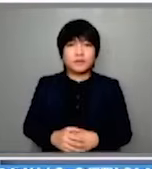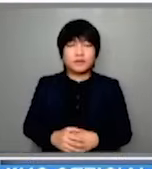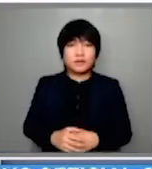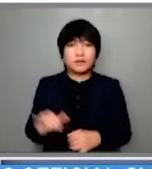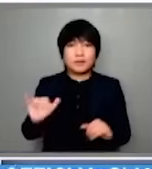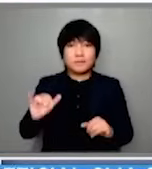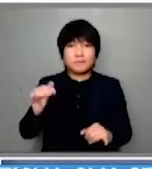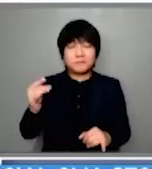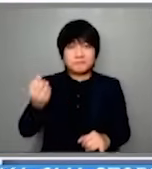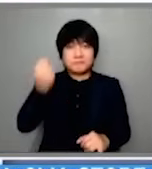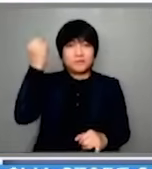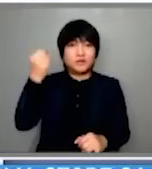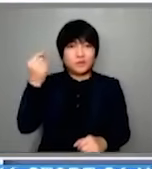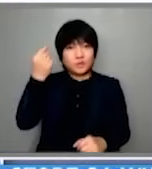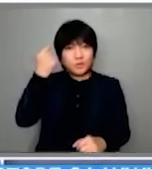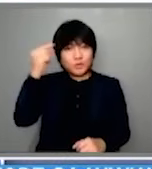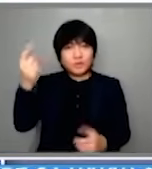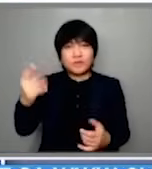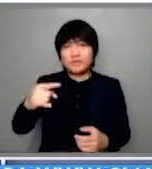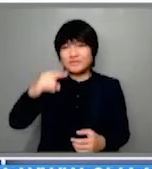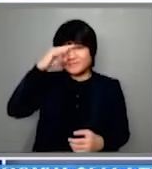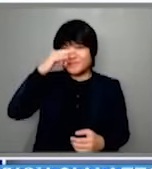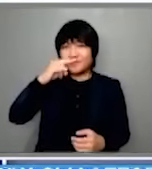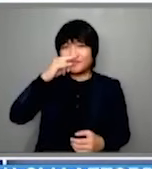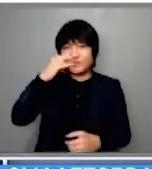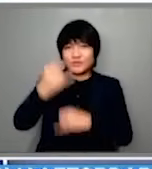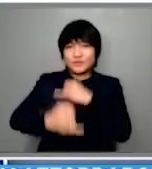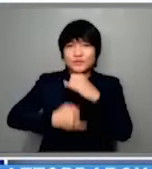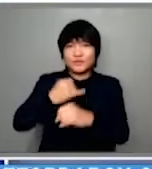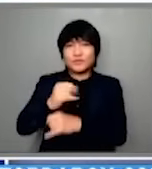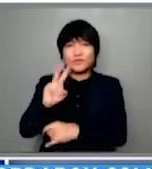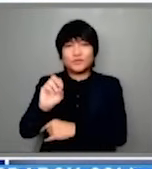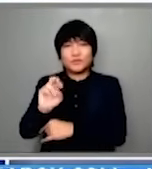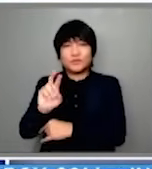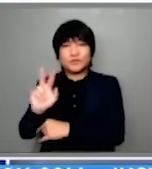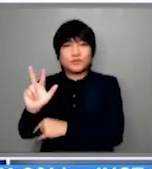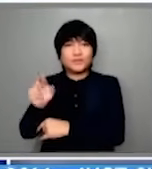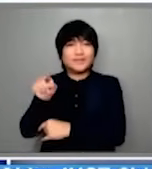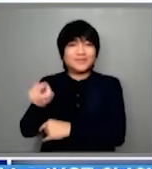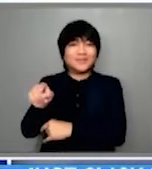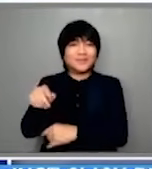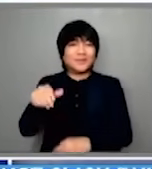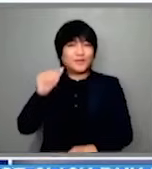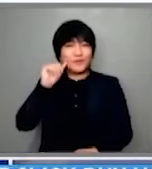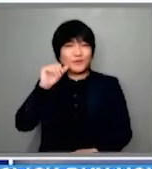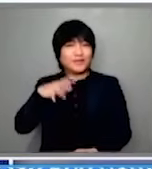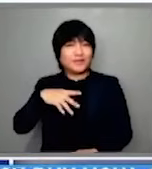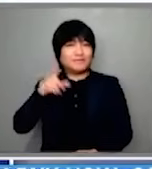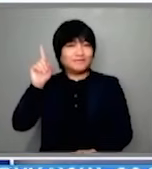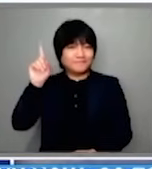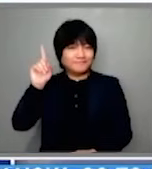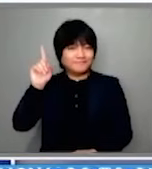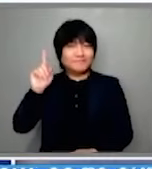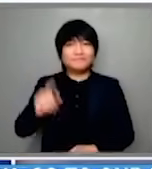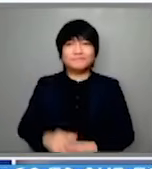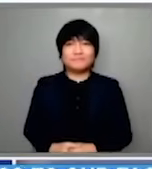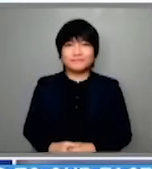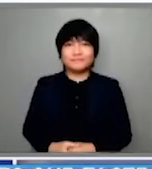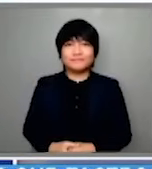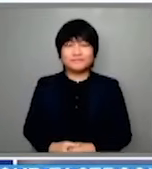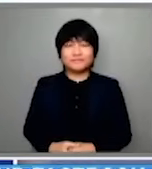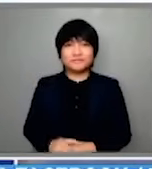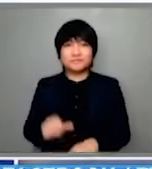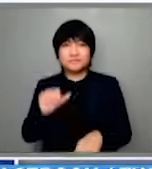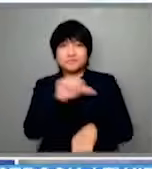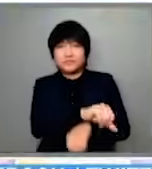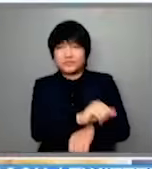sa APAC's Kazakhstan International Series 2023 ang pambato nating si Mika de Guzman. Tinalo ni Mika ang pambato ng India sa